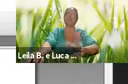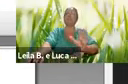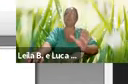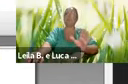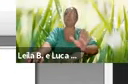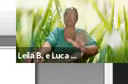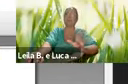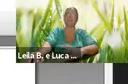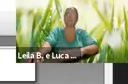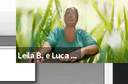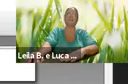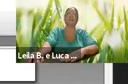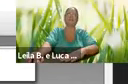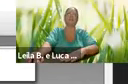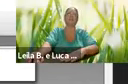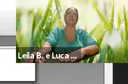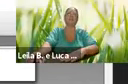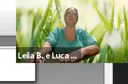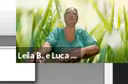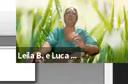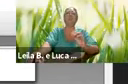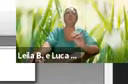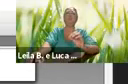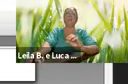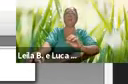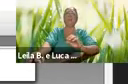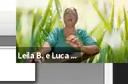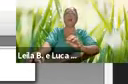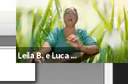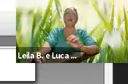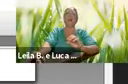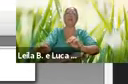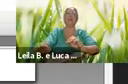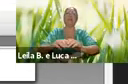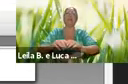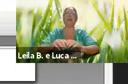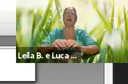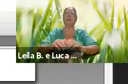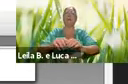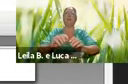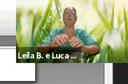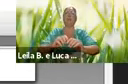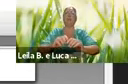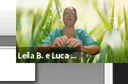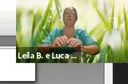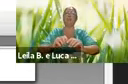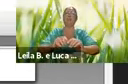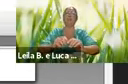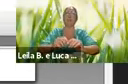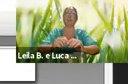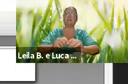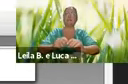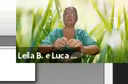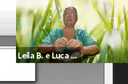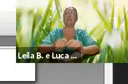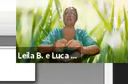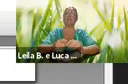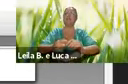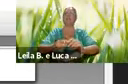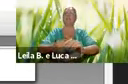durante rapidi minuti. Fili di luce brillante legavano i componenti della